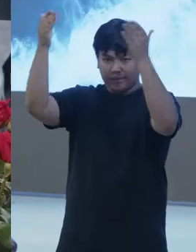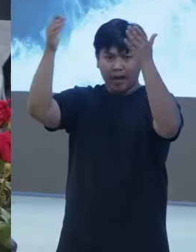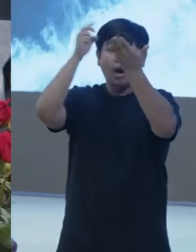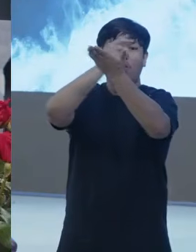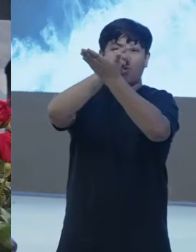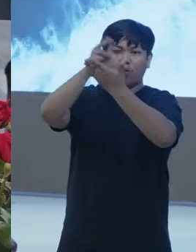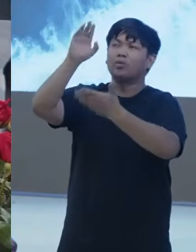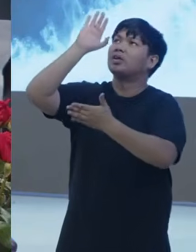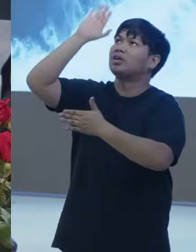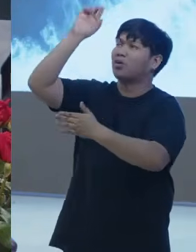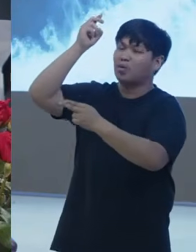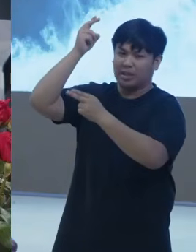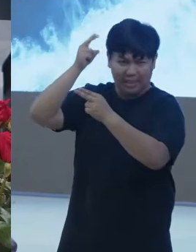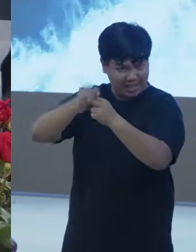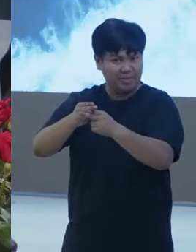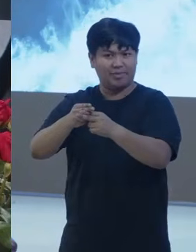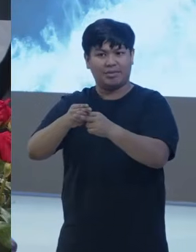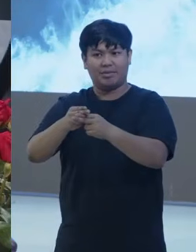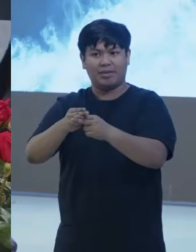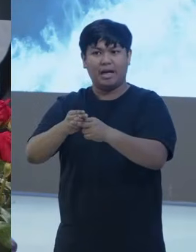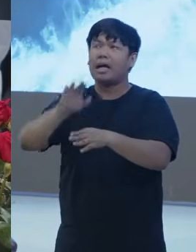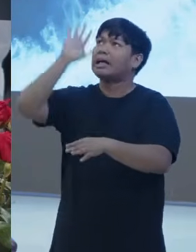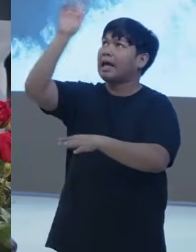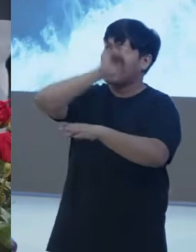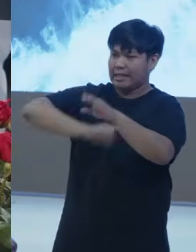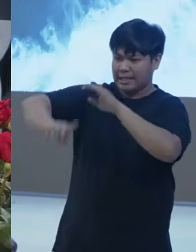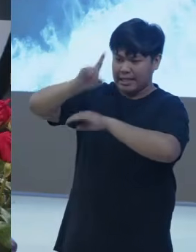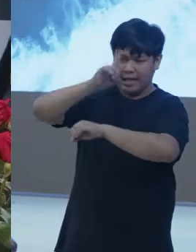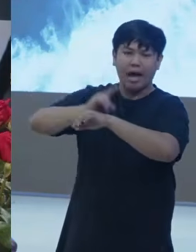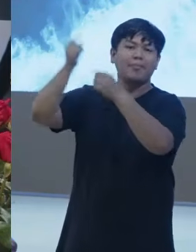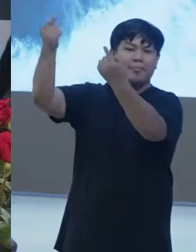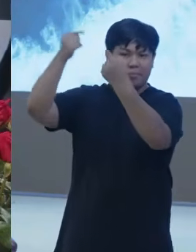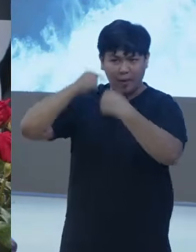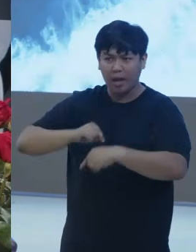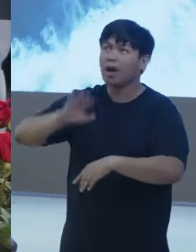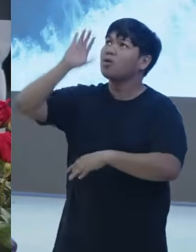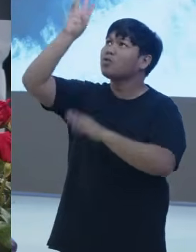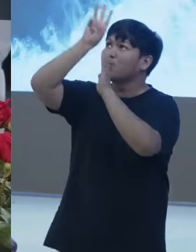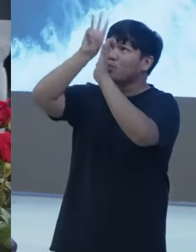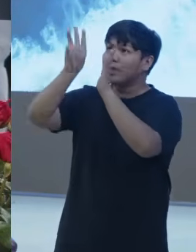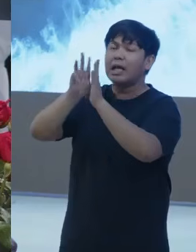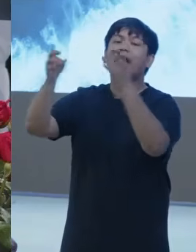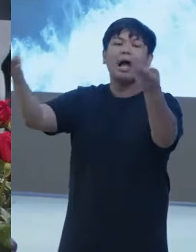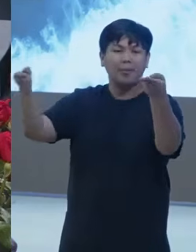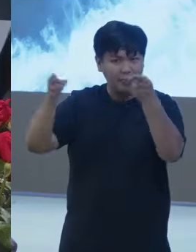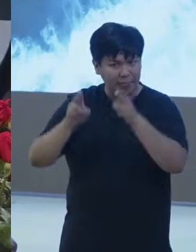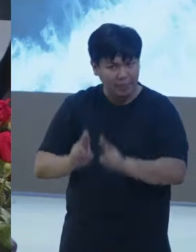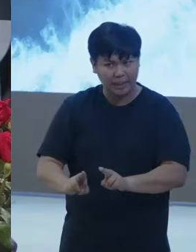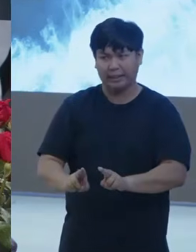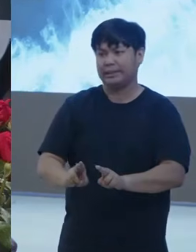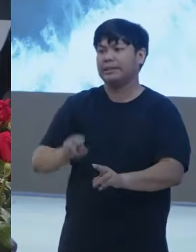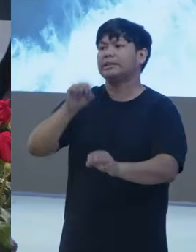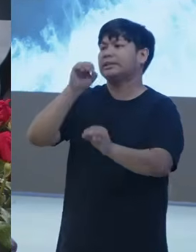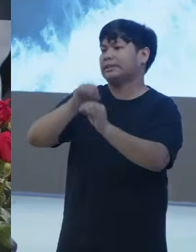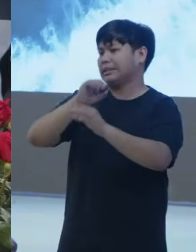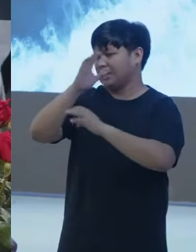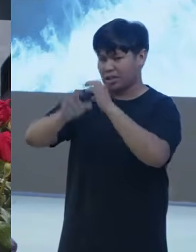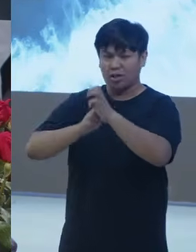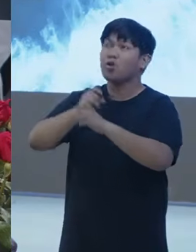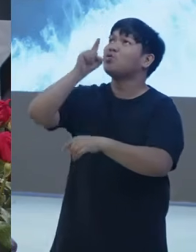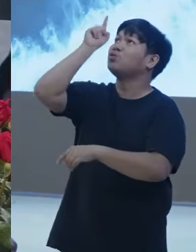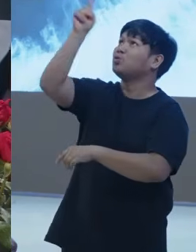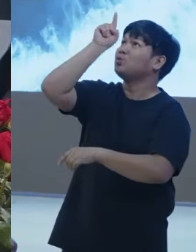thy name. Thy kingdom come, thy will be done. Thy,